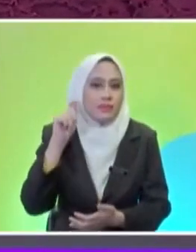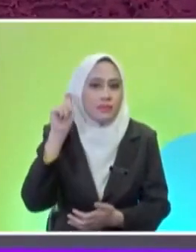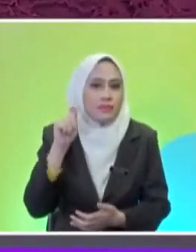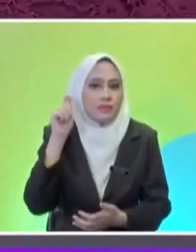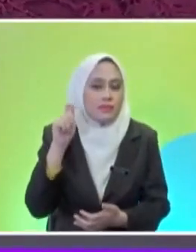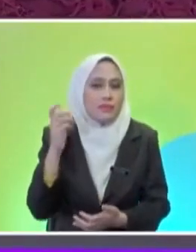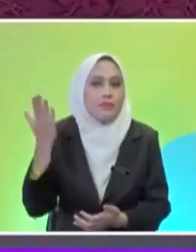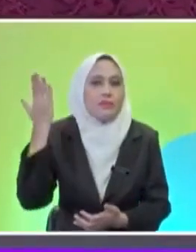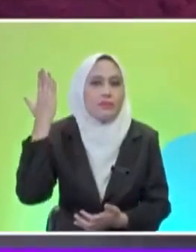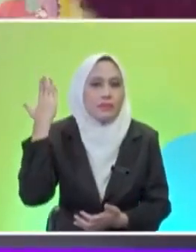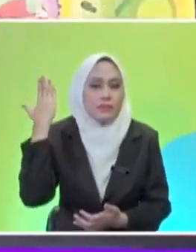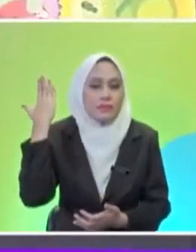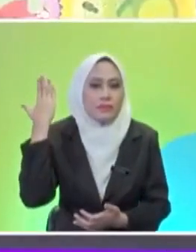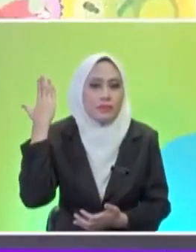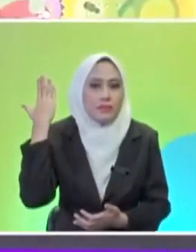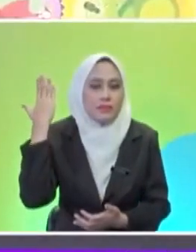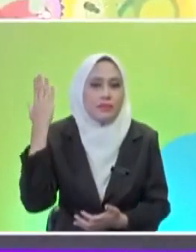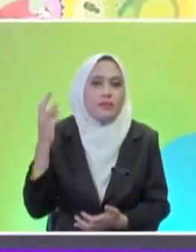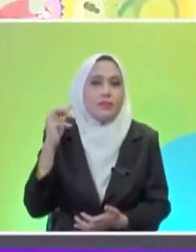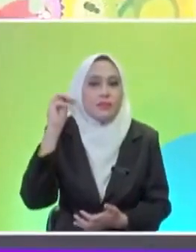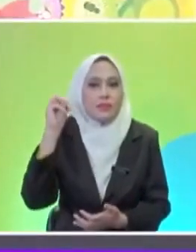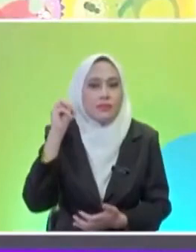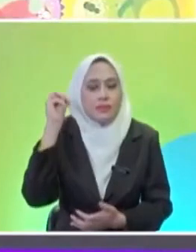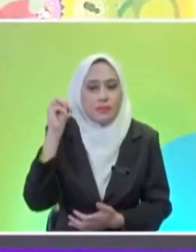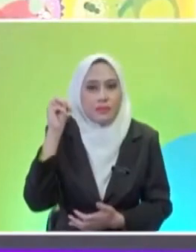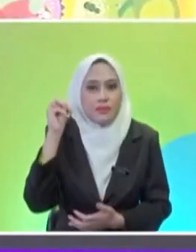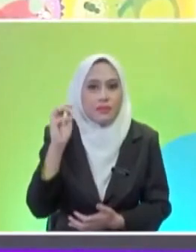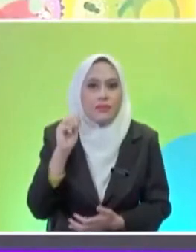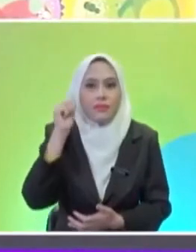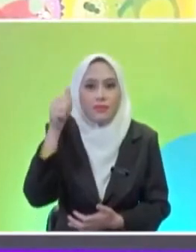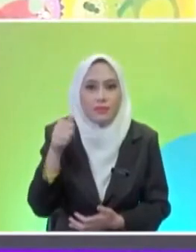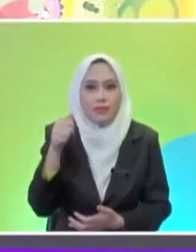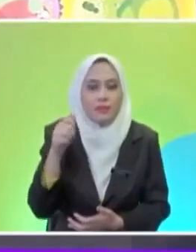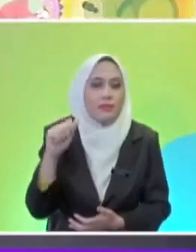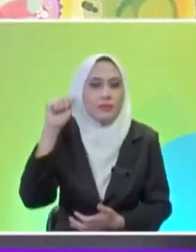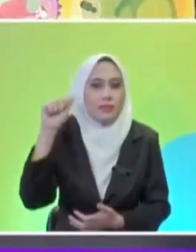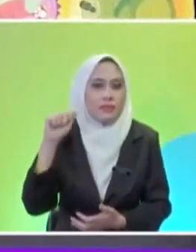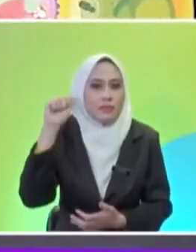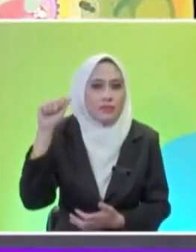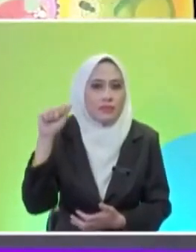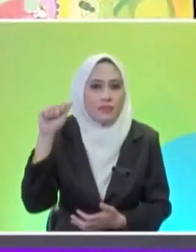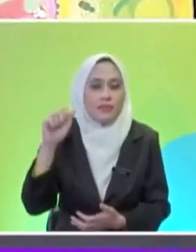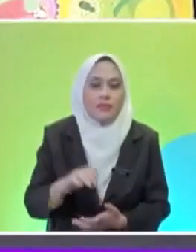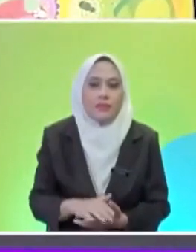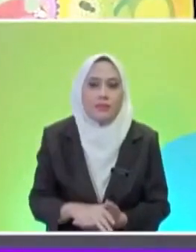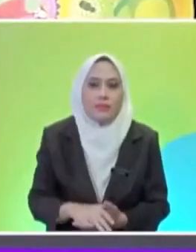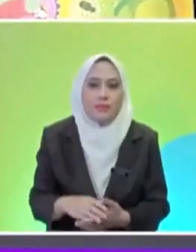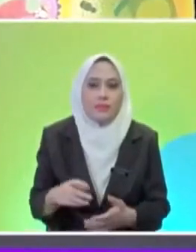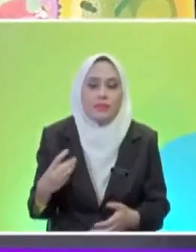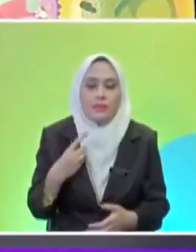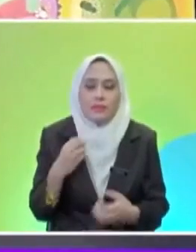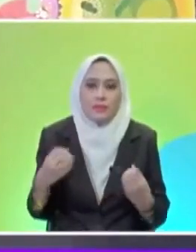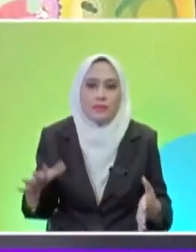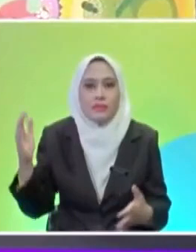hari Jumaat. Esoknya Ahad. Ya, kita dah tahu terus. Esok hari apa